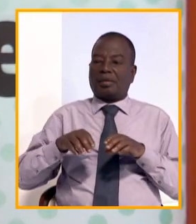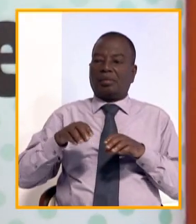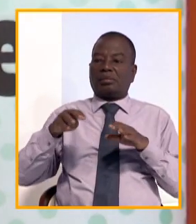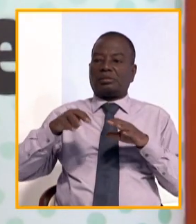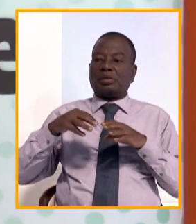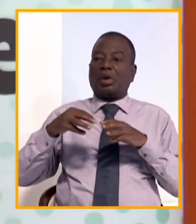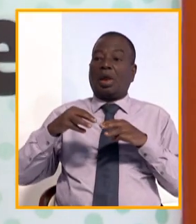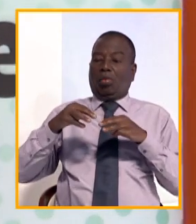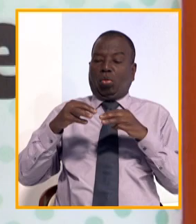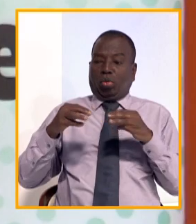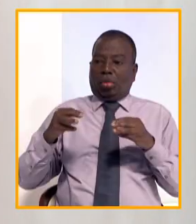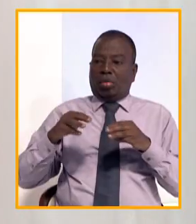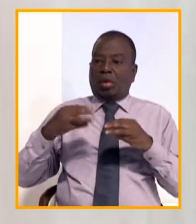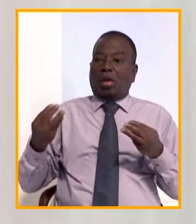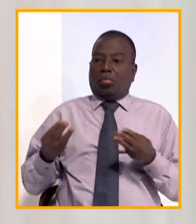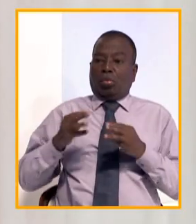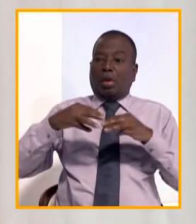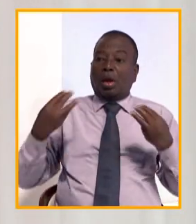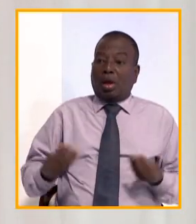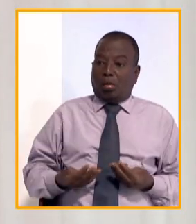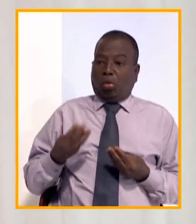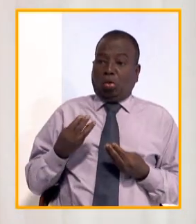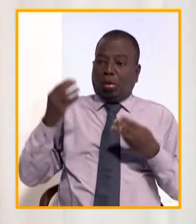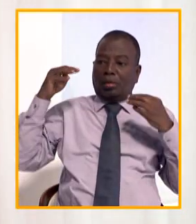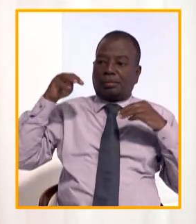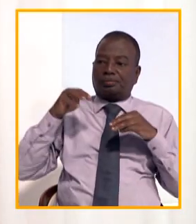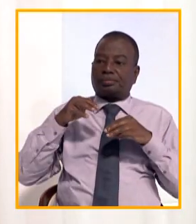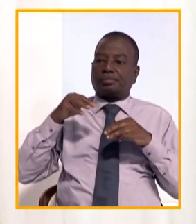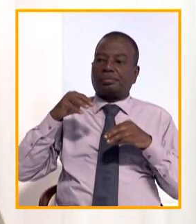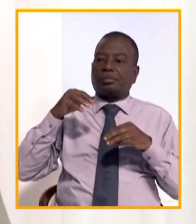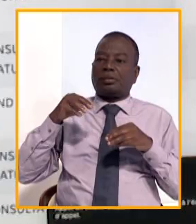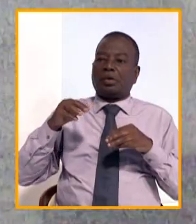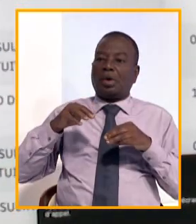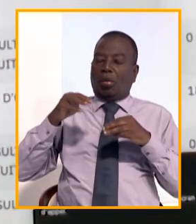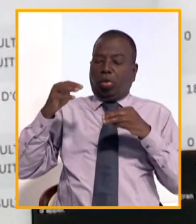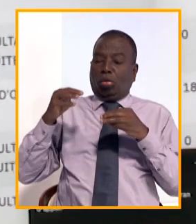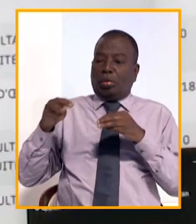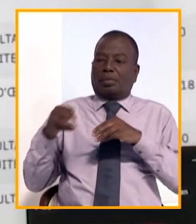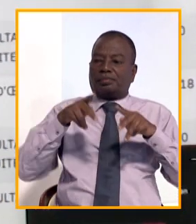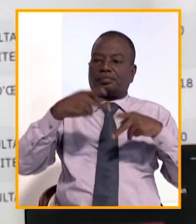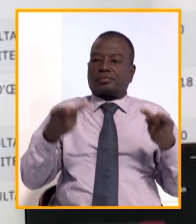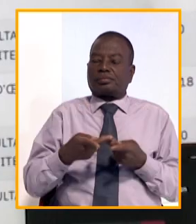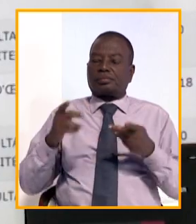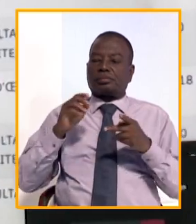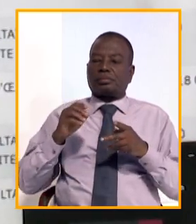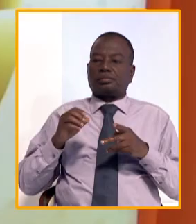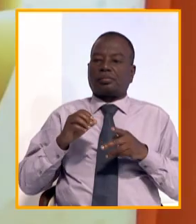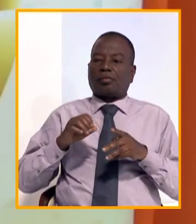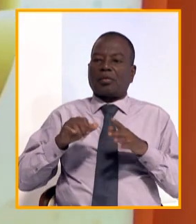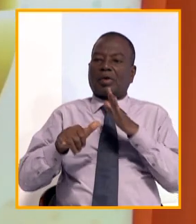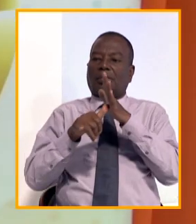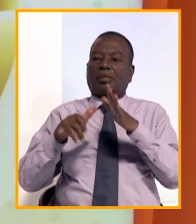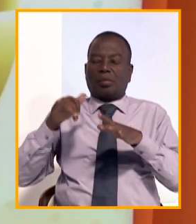corps préfectoral de Côte d'Ivoire, Muscopsy. Dans son plan de travail, la Muscopsy met en place une assurance maladie